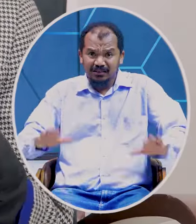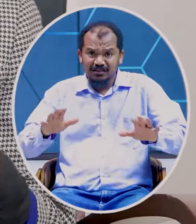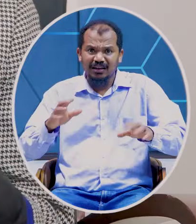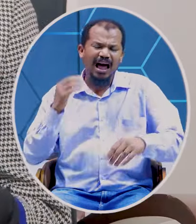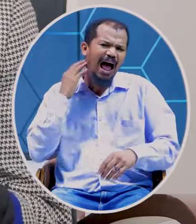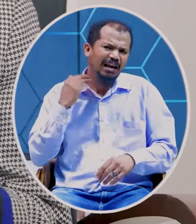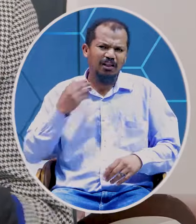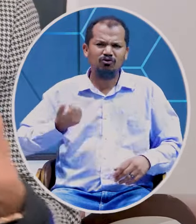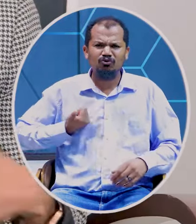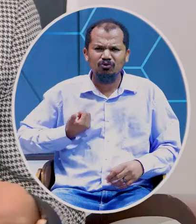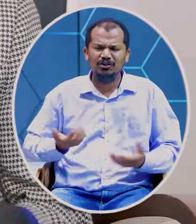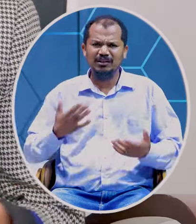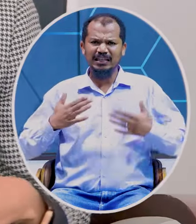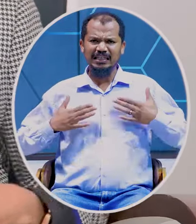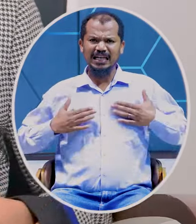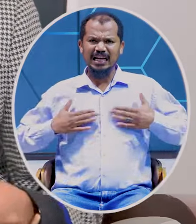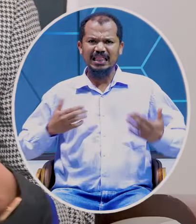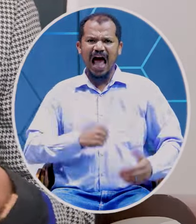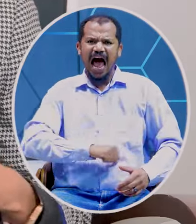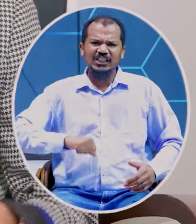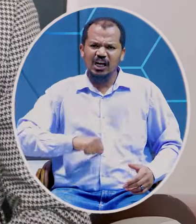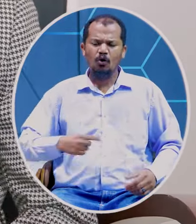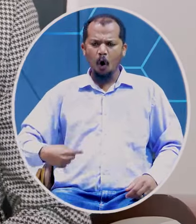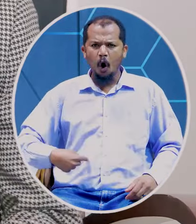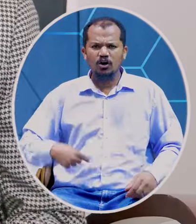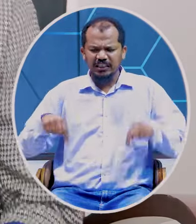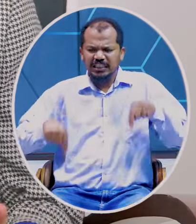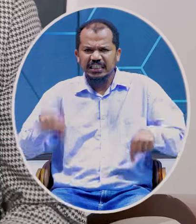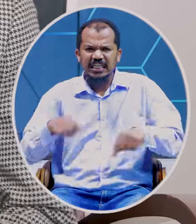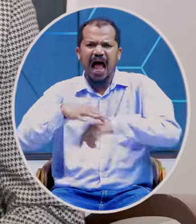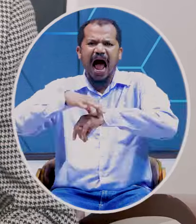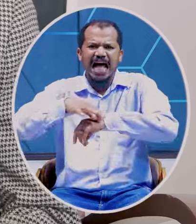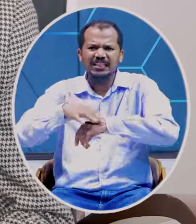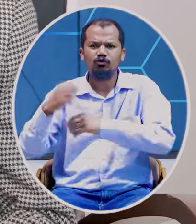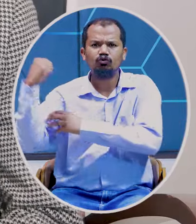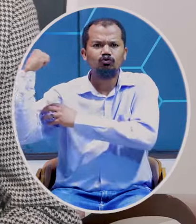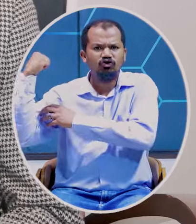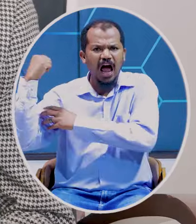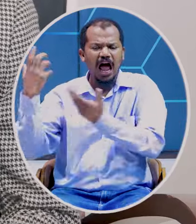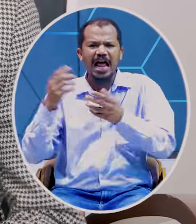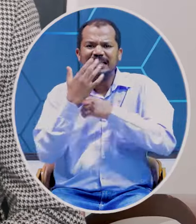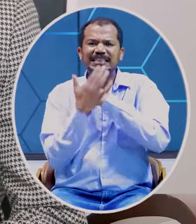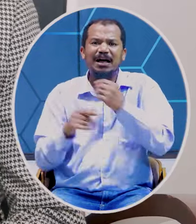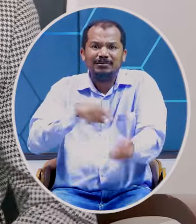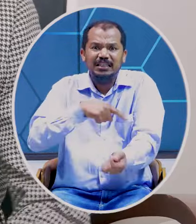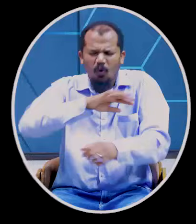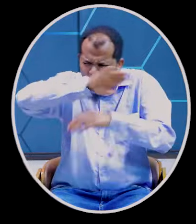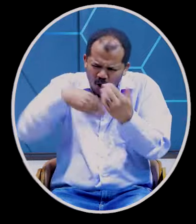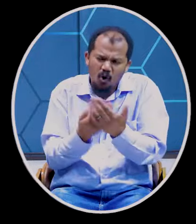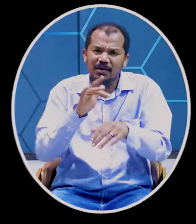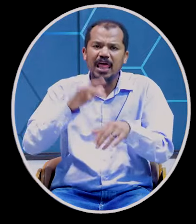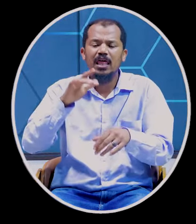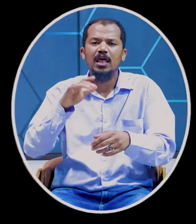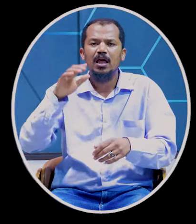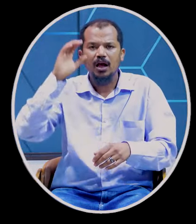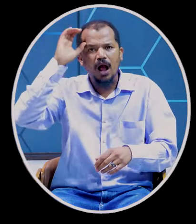ውስጥ አንገታችን ላይ ጡታችን ደረታችን አንጀት ሆድ እግር ምንለው አጥንት ጡንቻ ደም ስር ምንላቸው ሁሉም ላይ